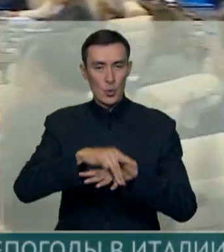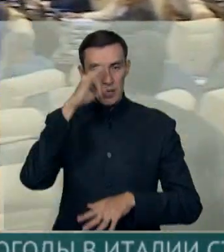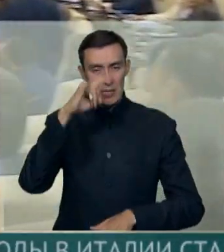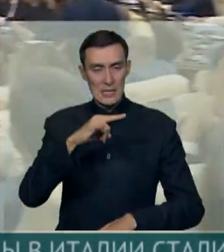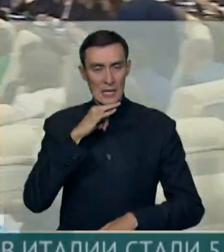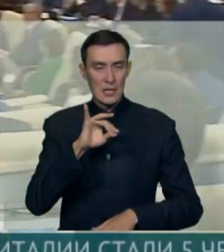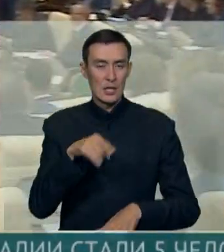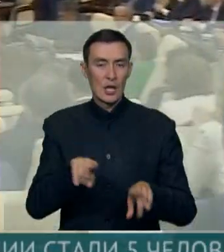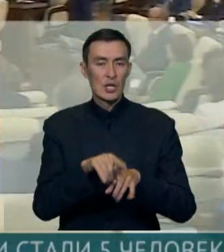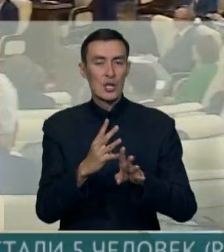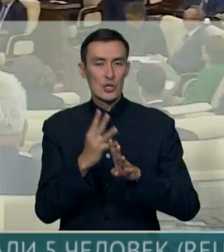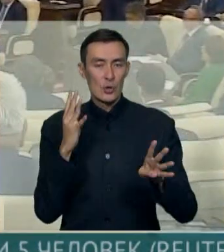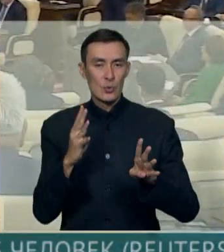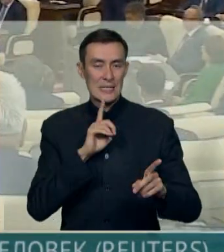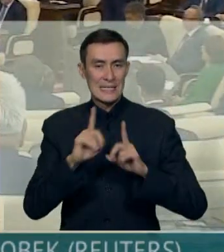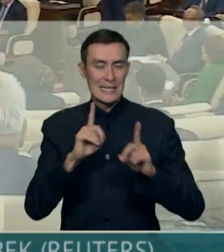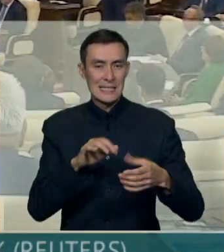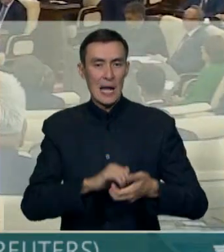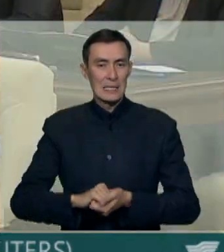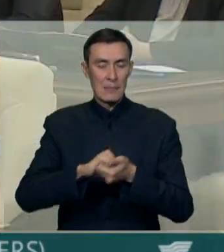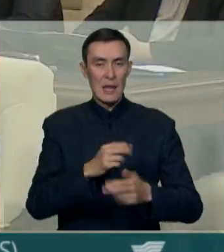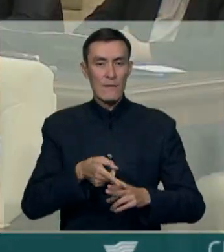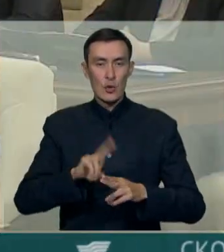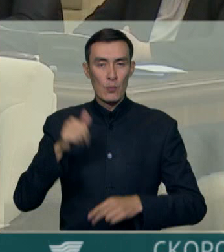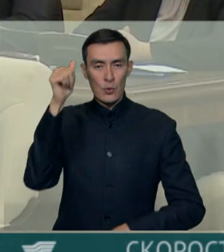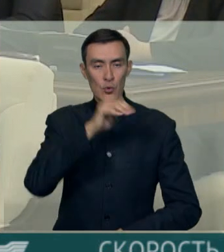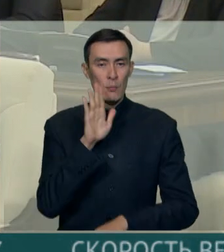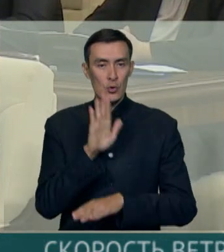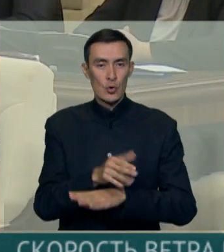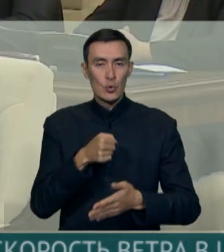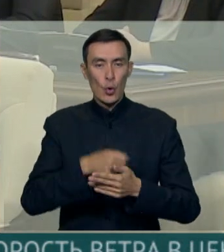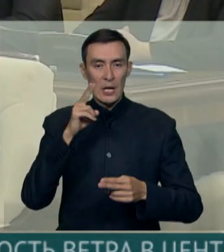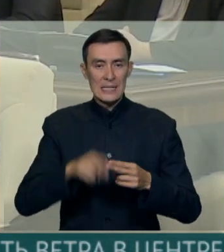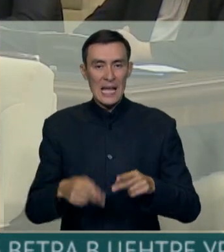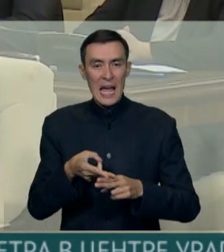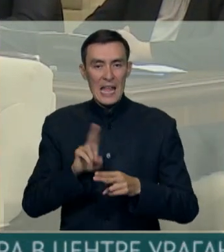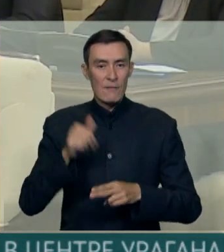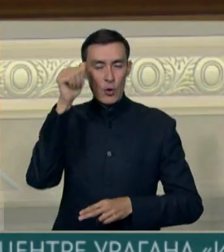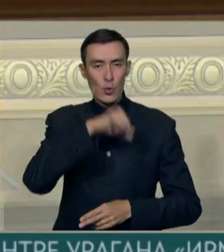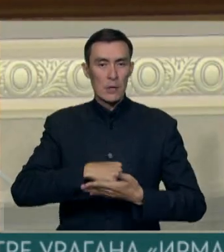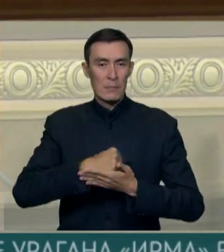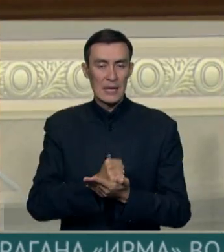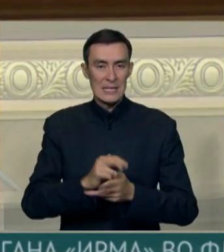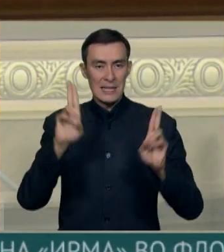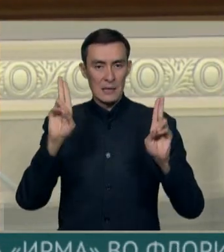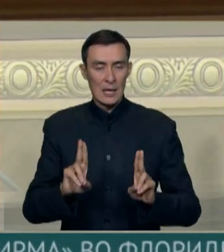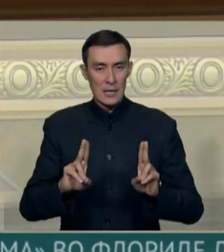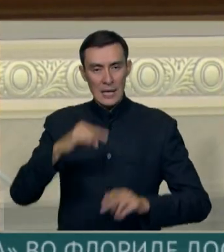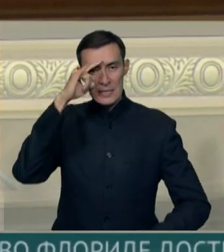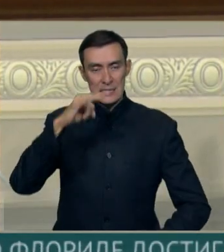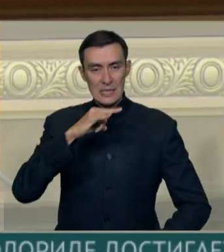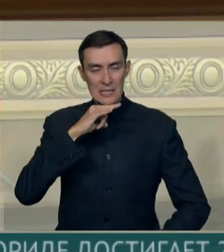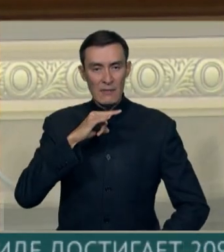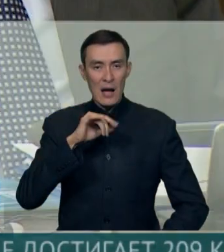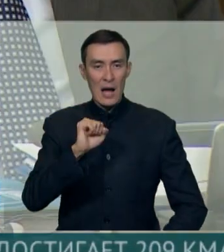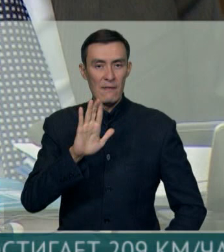очередной сессии ассамблеи в этом же году. Президент поручил до конца текущего года принять единый стандарт казахского алфавита в